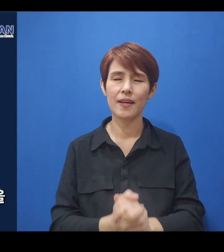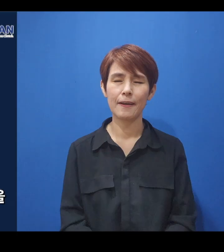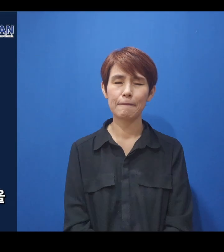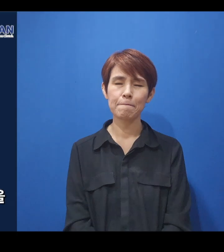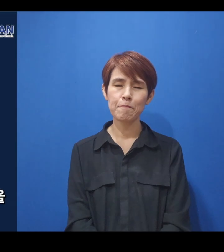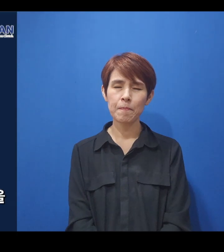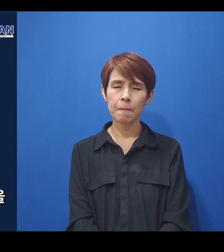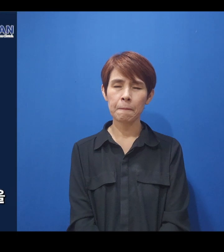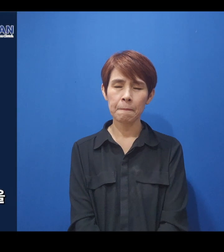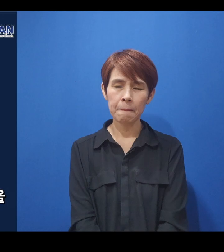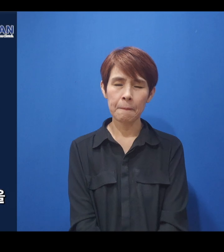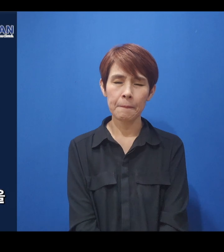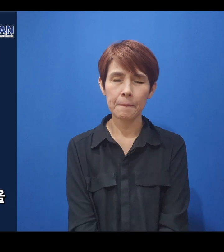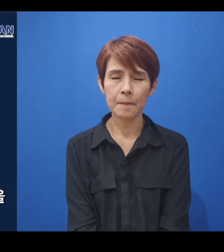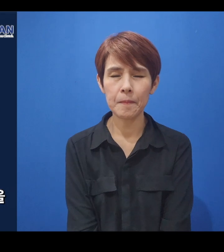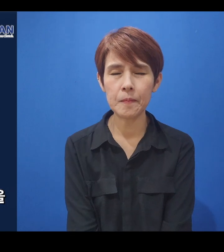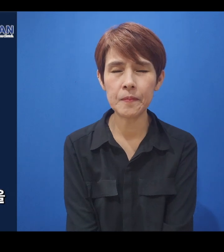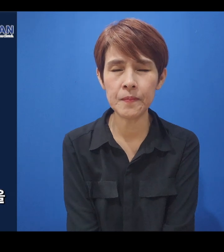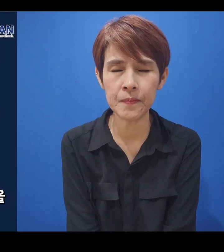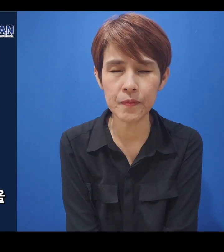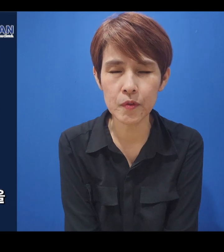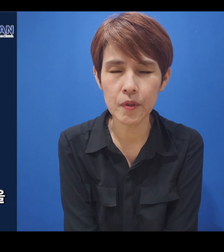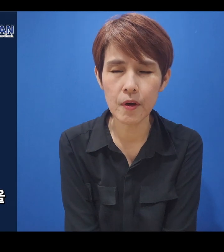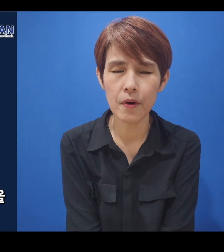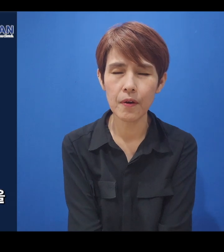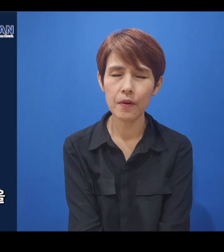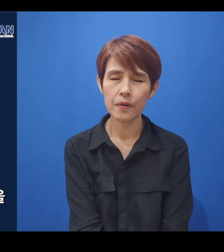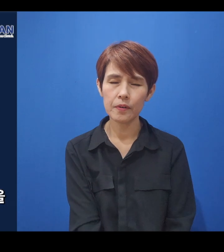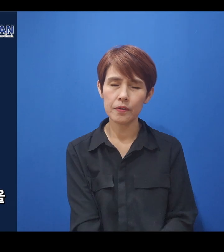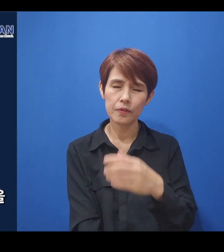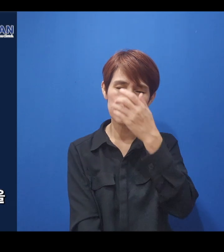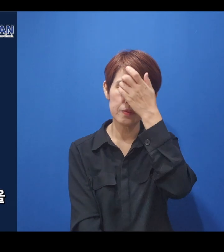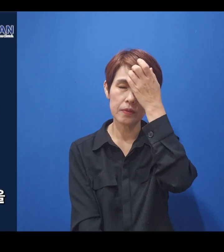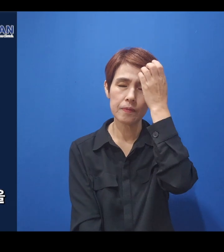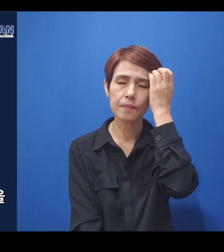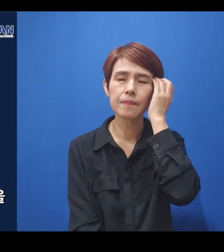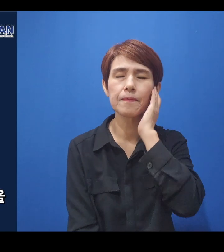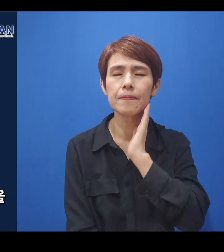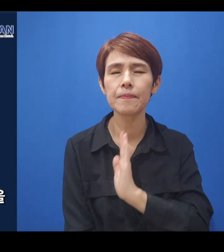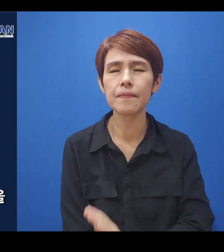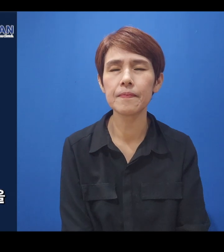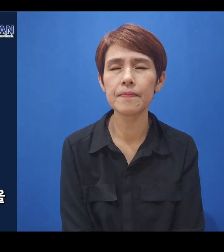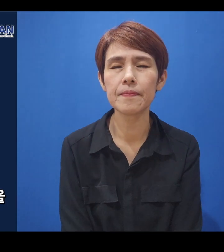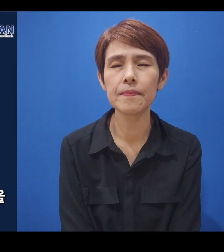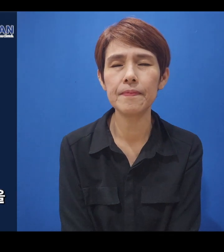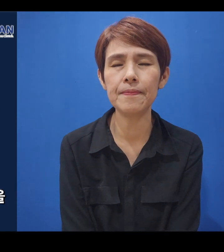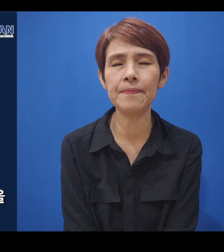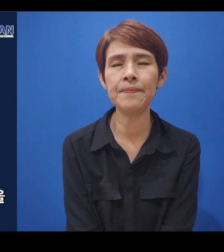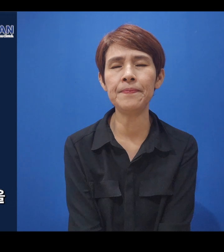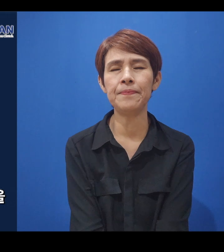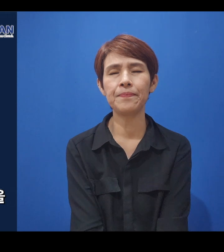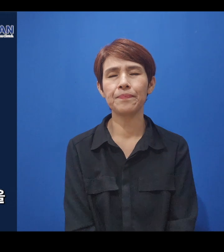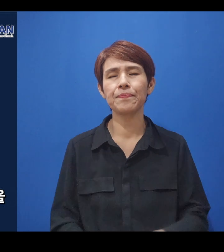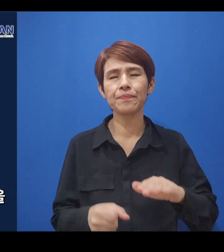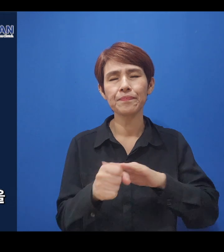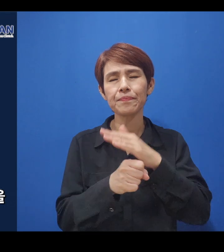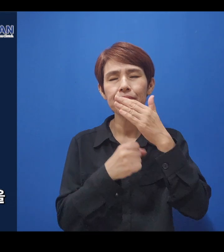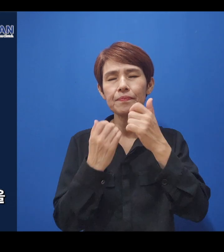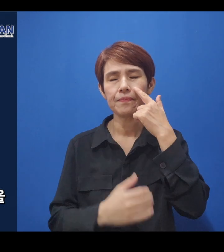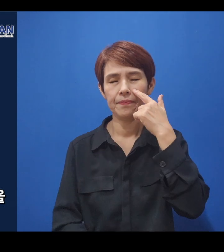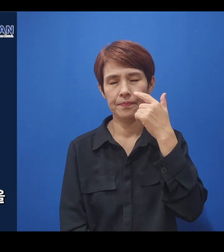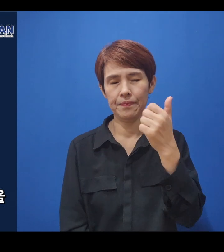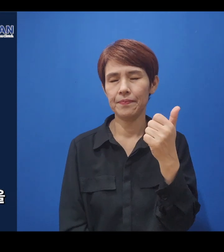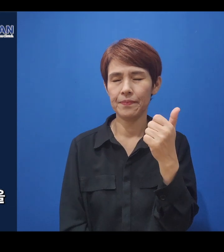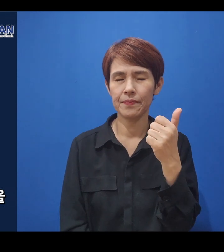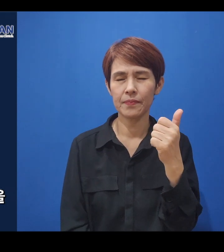기도하겠습니다. 주여, 사랑의 하나님 아버지,